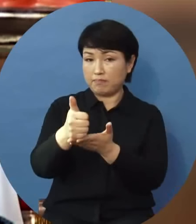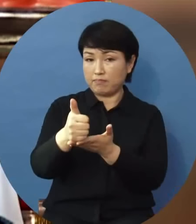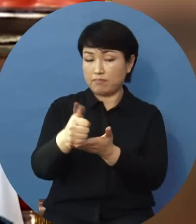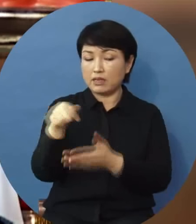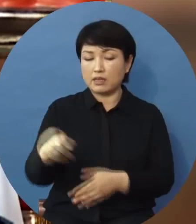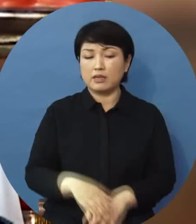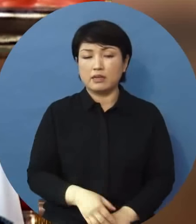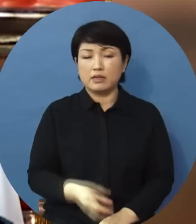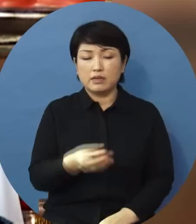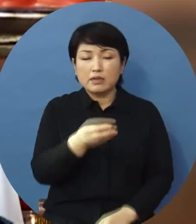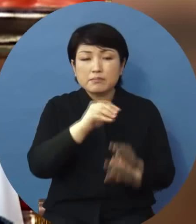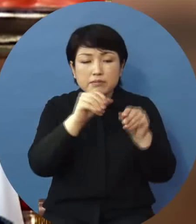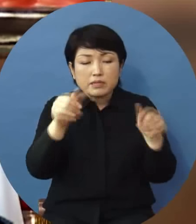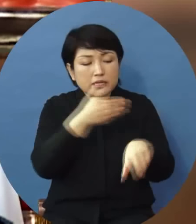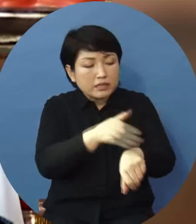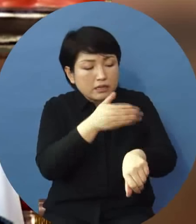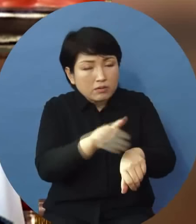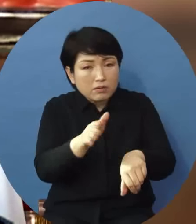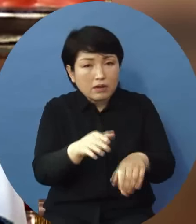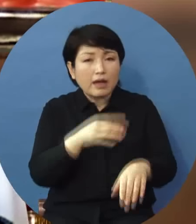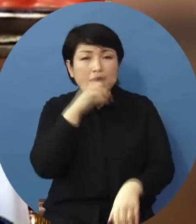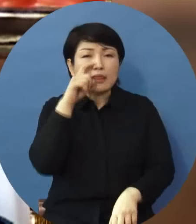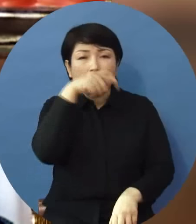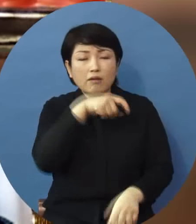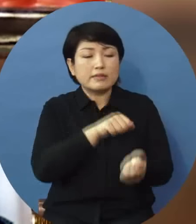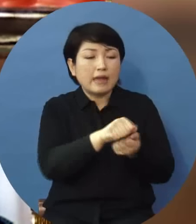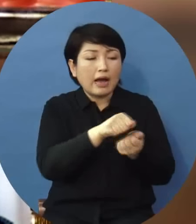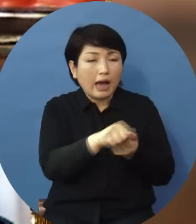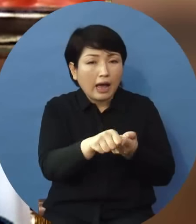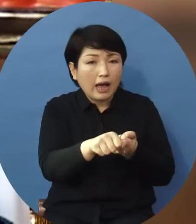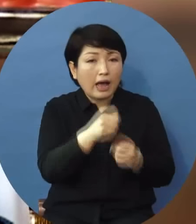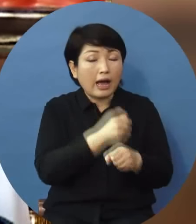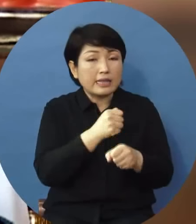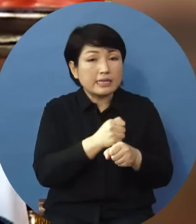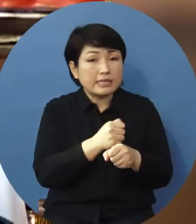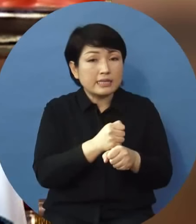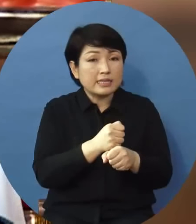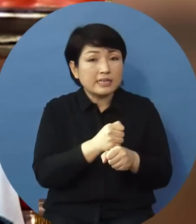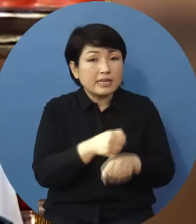부처님께서 티끌을 털고 때를 닦아라 라는 계송을 주면서